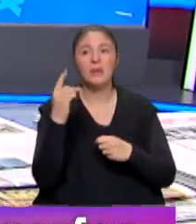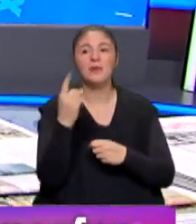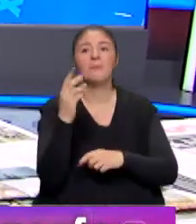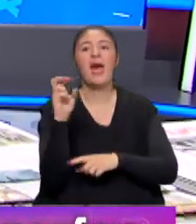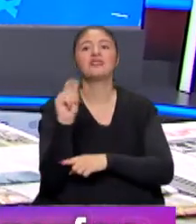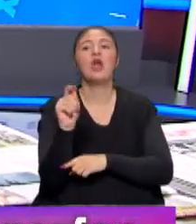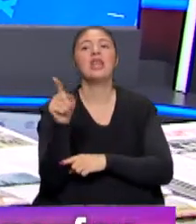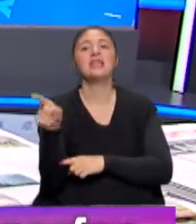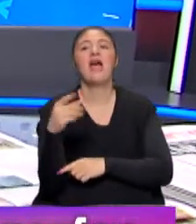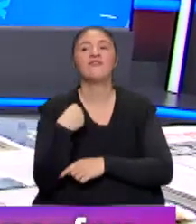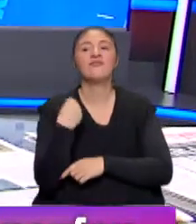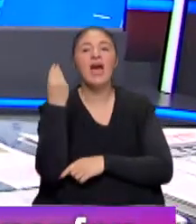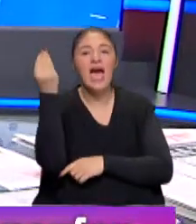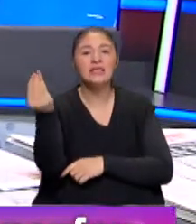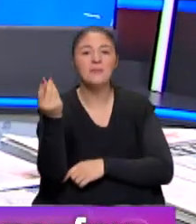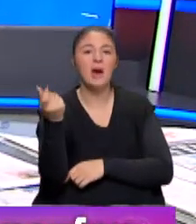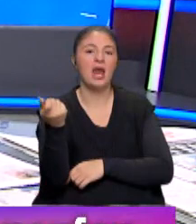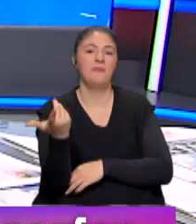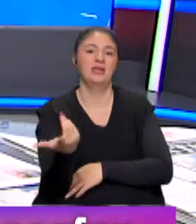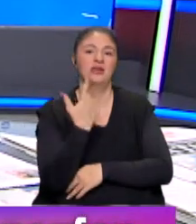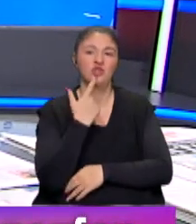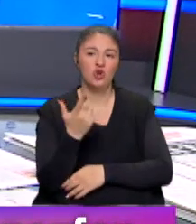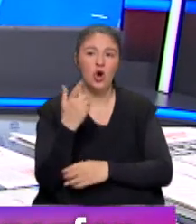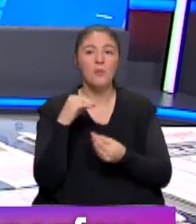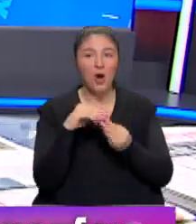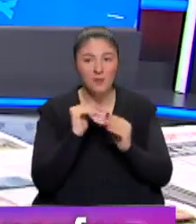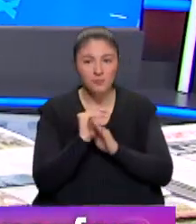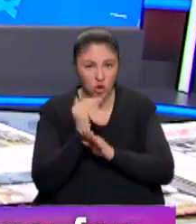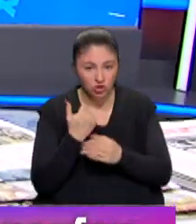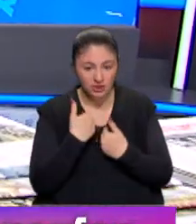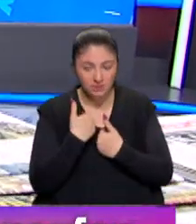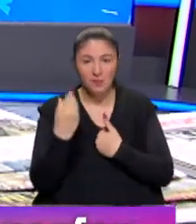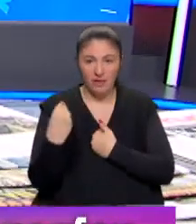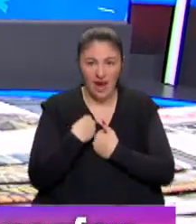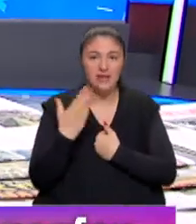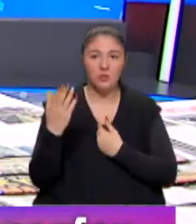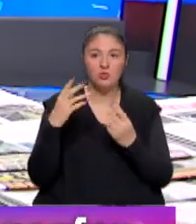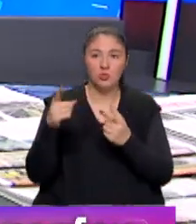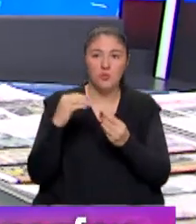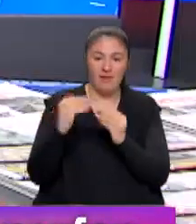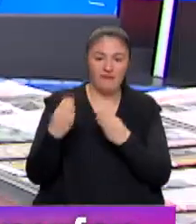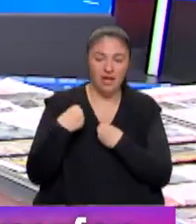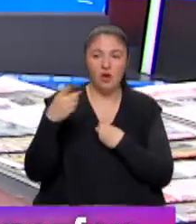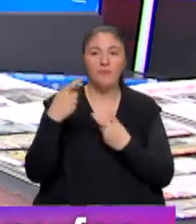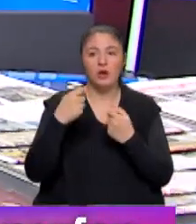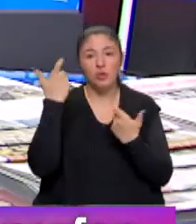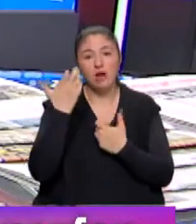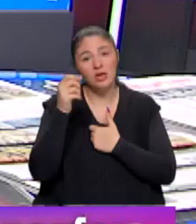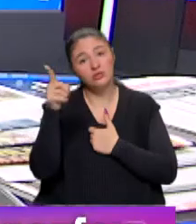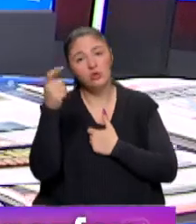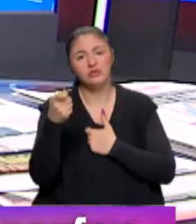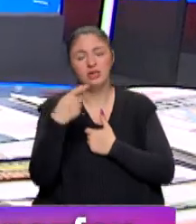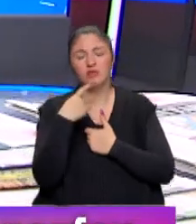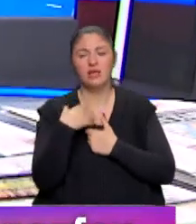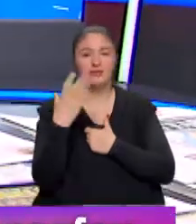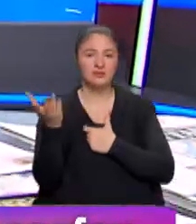önemli bir personeline verdim ben bu parayı. Mağdur edildim ve bunun sorumluluğunu o bankada taşımak zorunda diyor